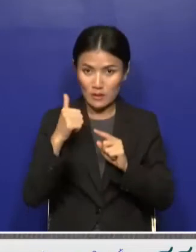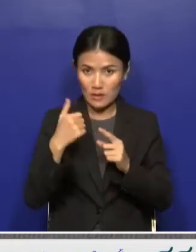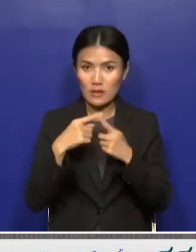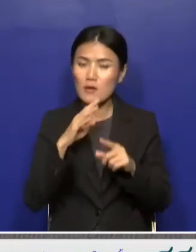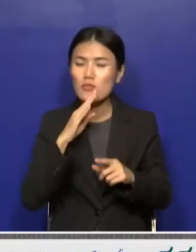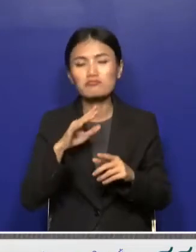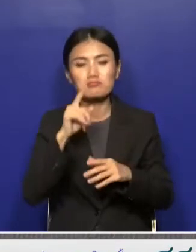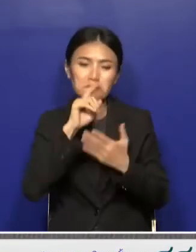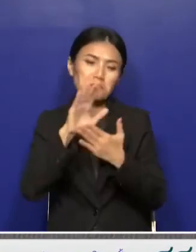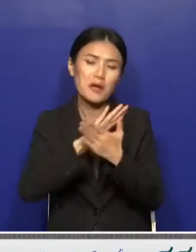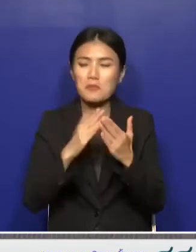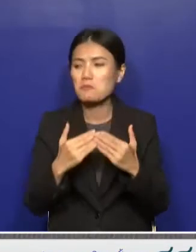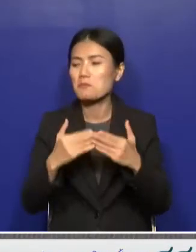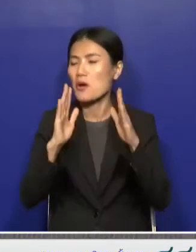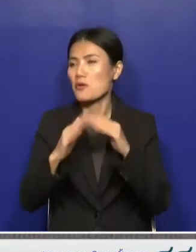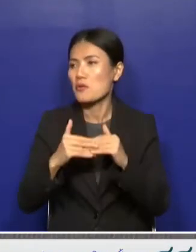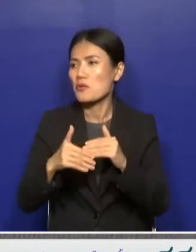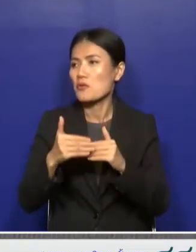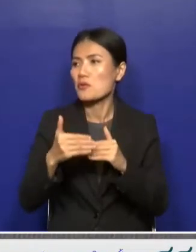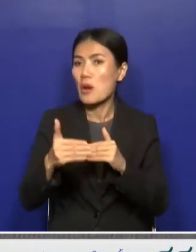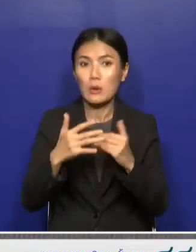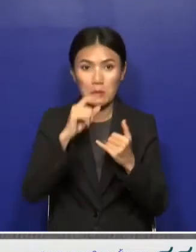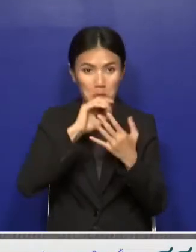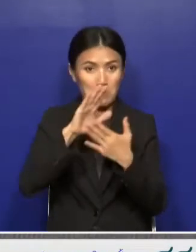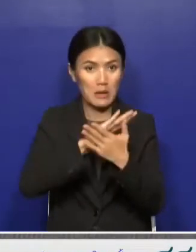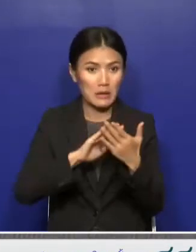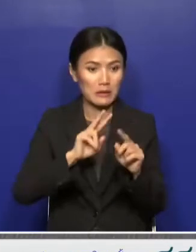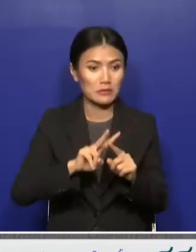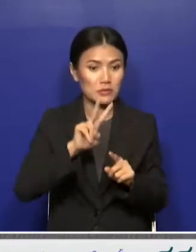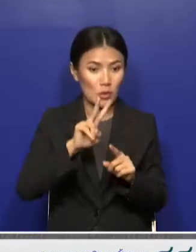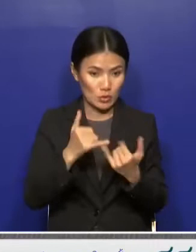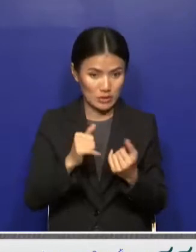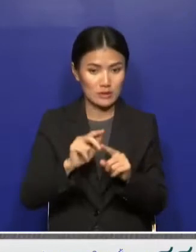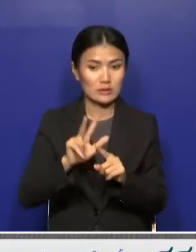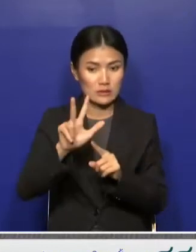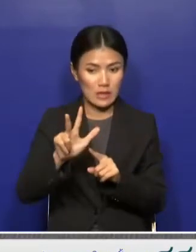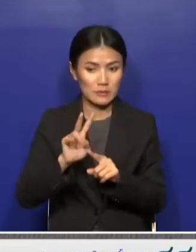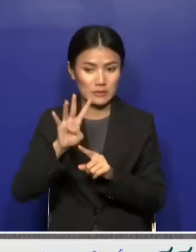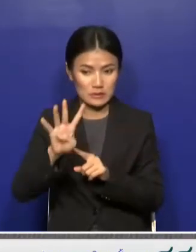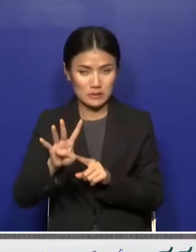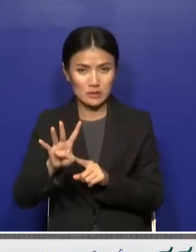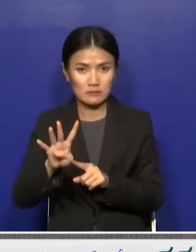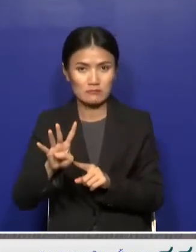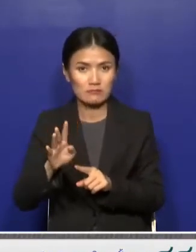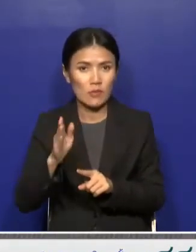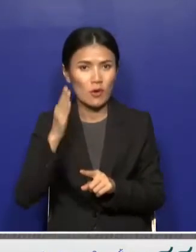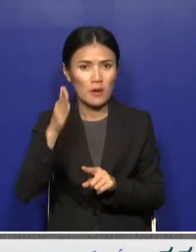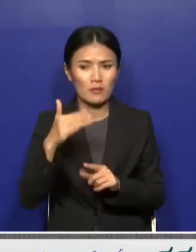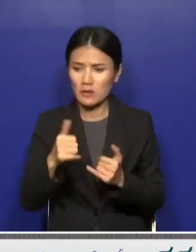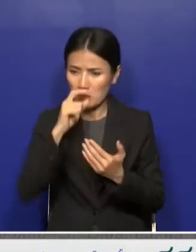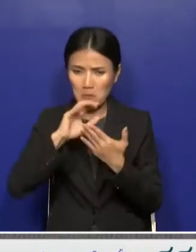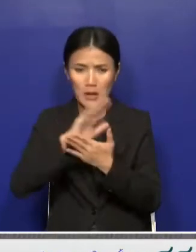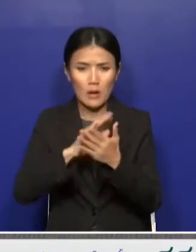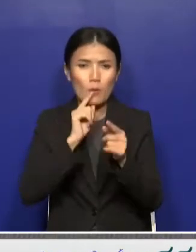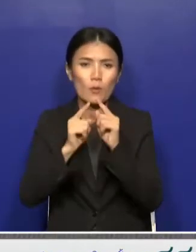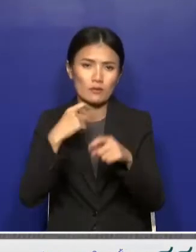ไปเราตกอันดับจากอันดับ2เป็นอันดับ3เป็นอันดับ4แน่นอนครับความสำคัญของประเทศไทยความสามารถในการต่อรอง